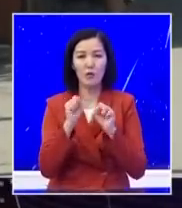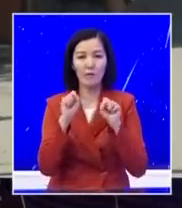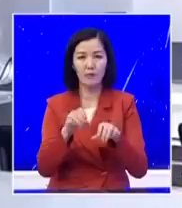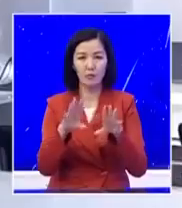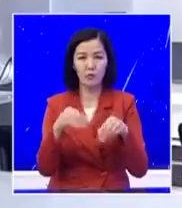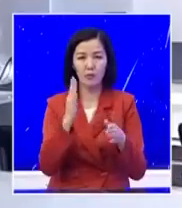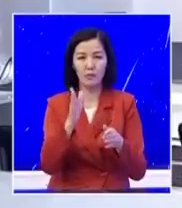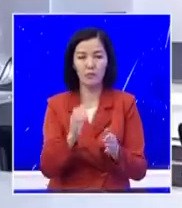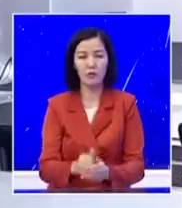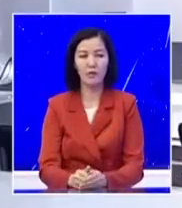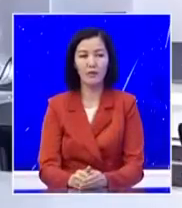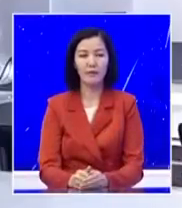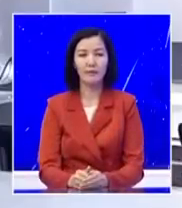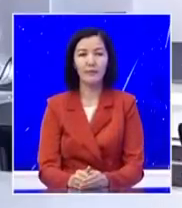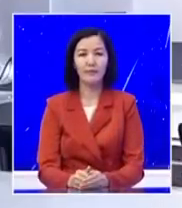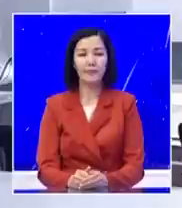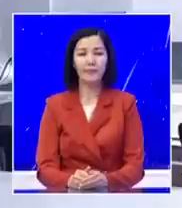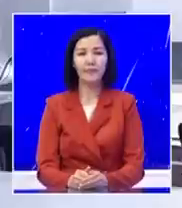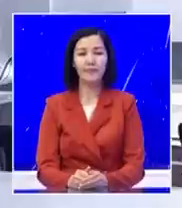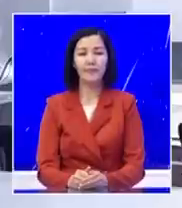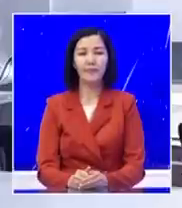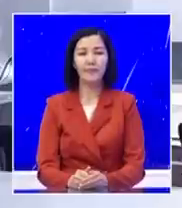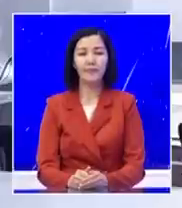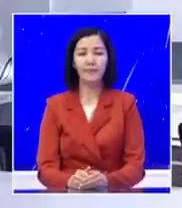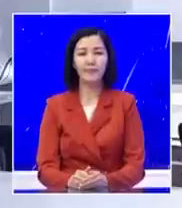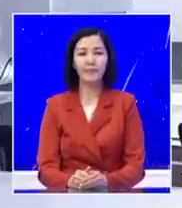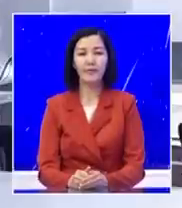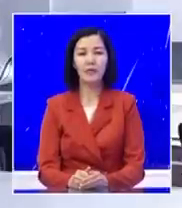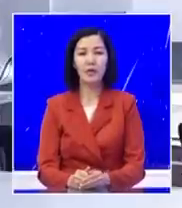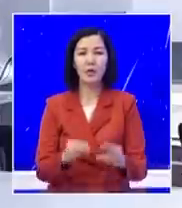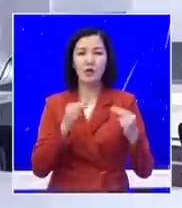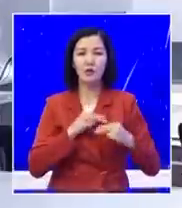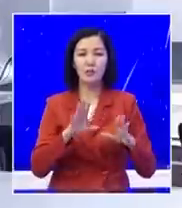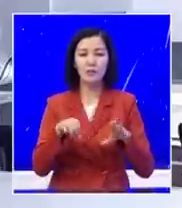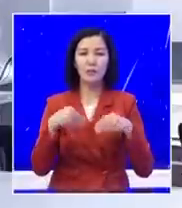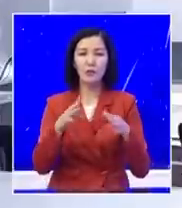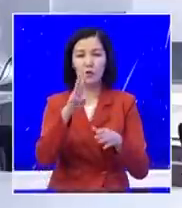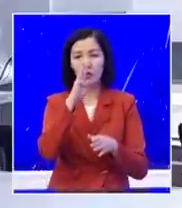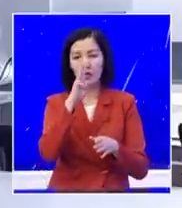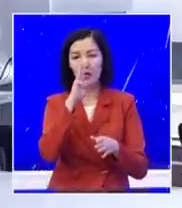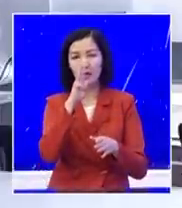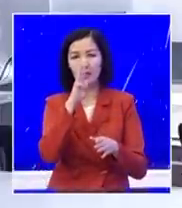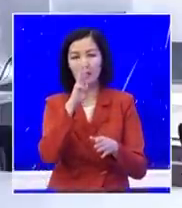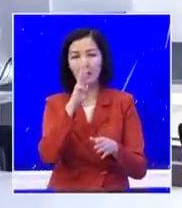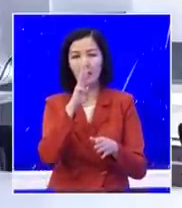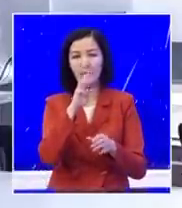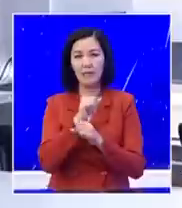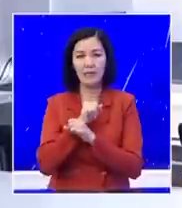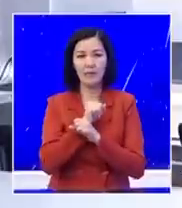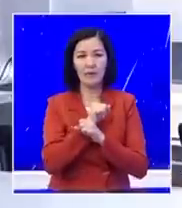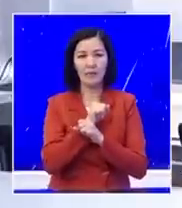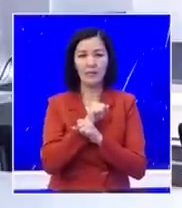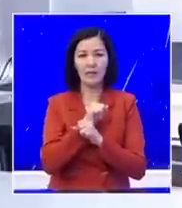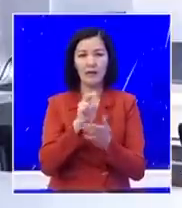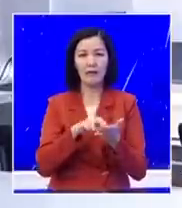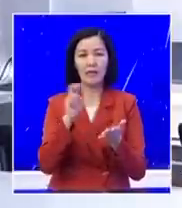бермекші. Предпринимателей, наемных работников, которые имеют право. Жұмыс берушілер жалақысы сақталмайтын демалысқа жіберу туралы